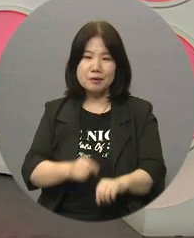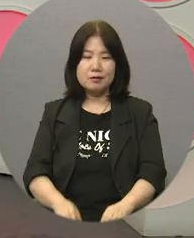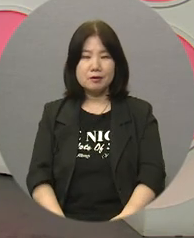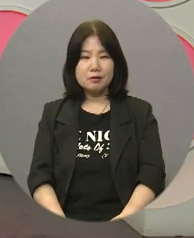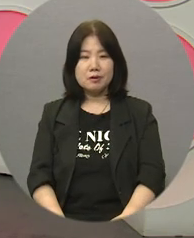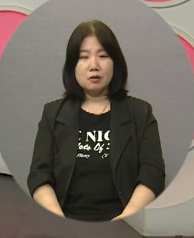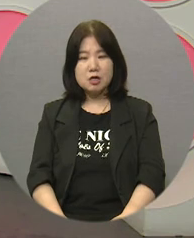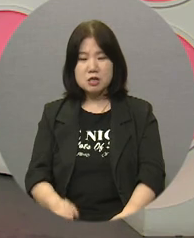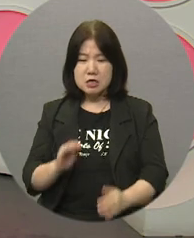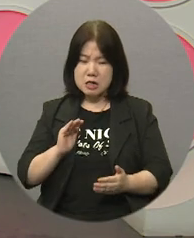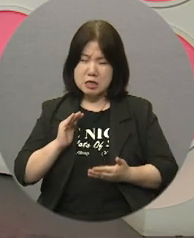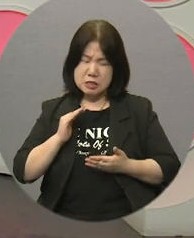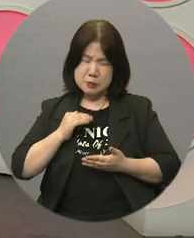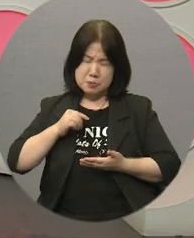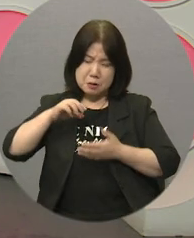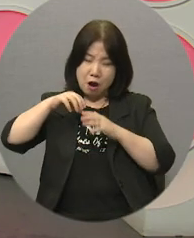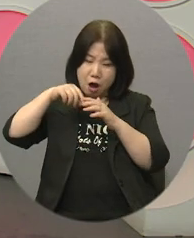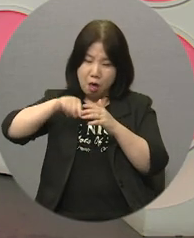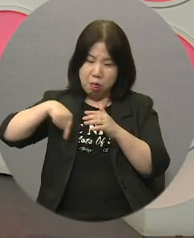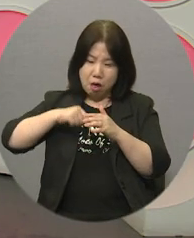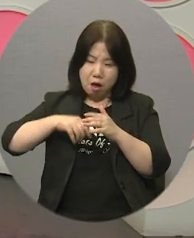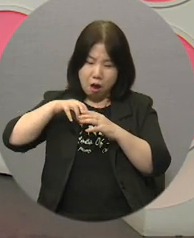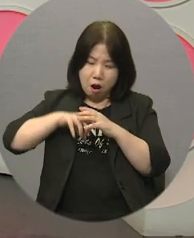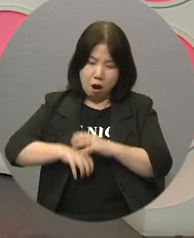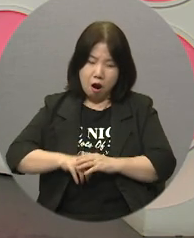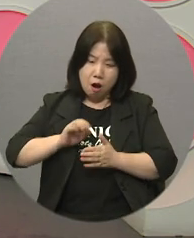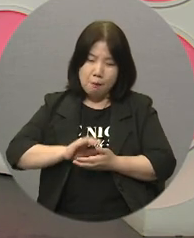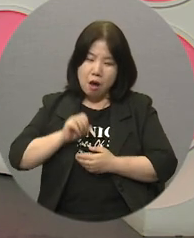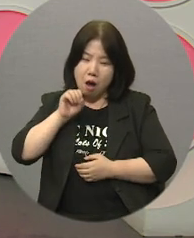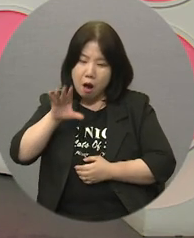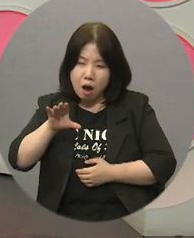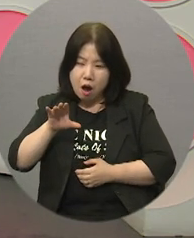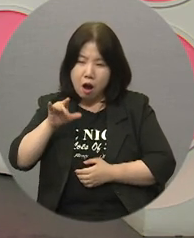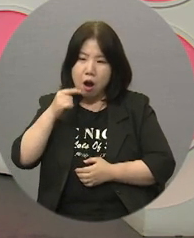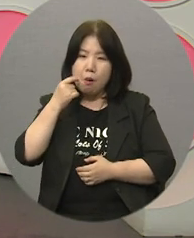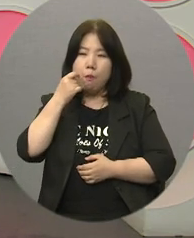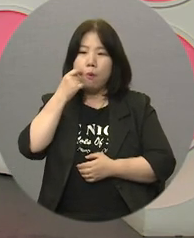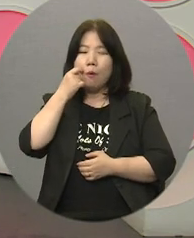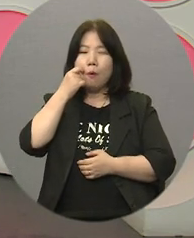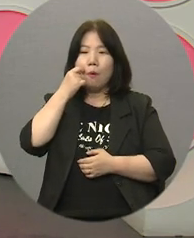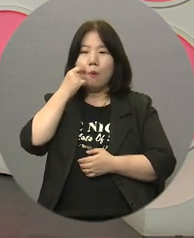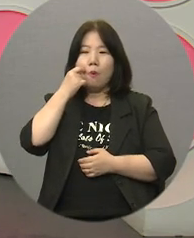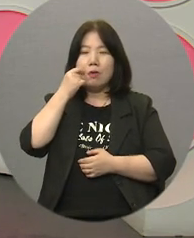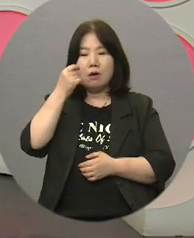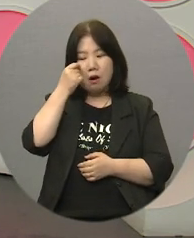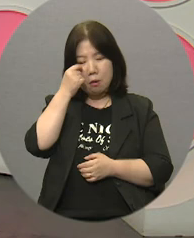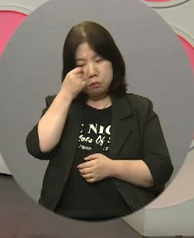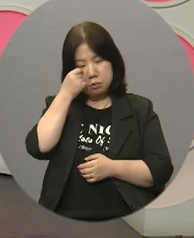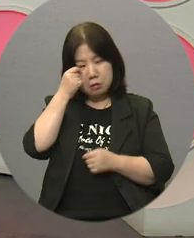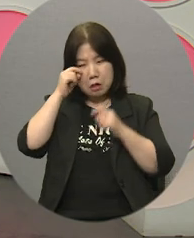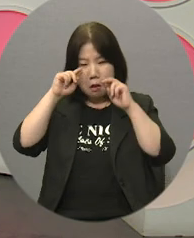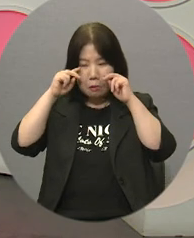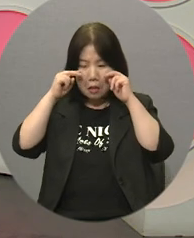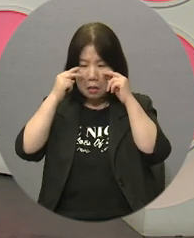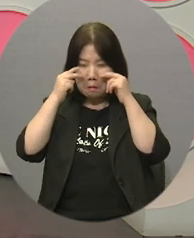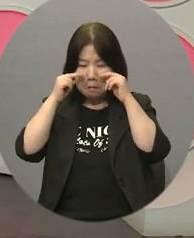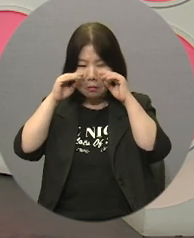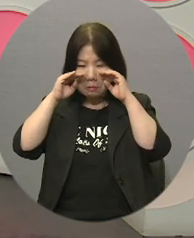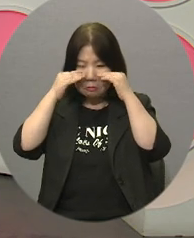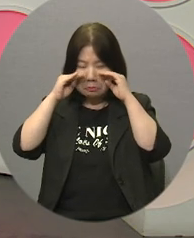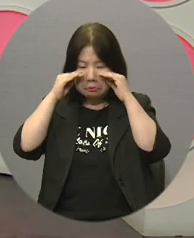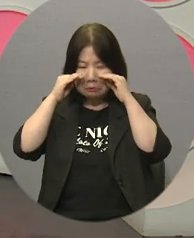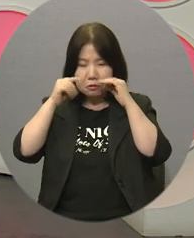이 많은 말을 가슴에만 담은 내 눈이 어느새 촉촉해지면